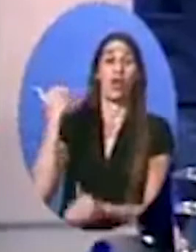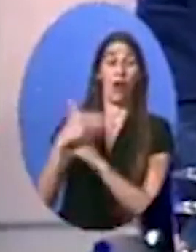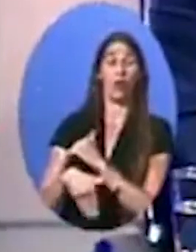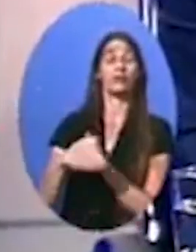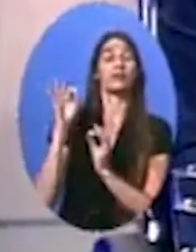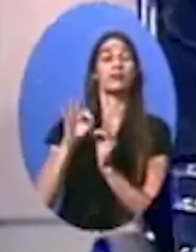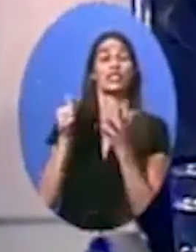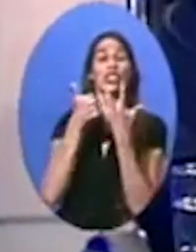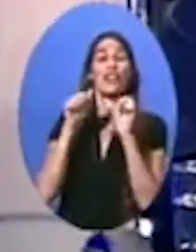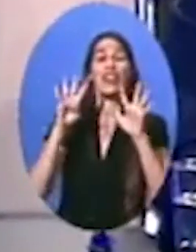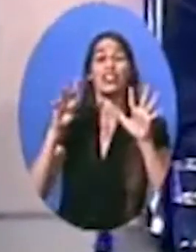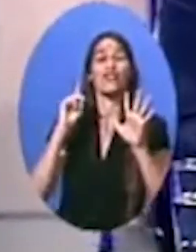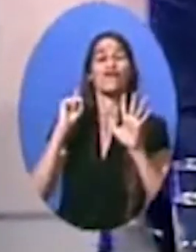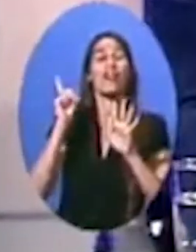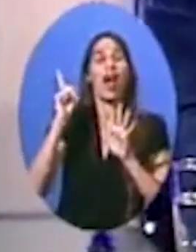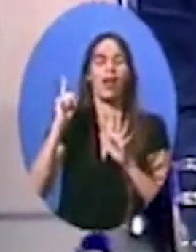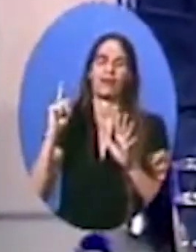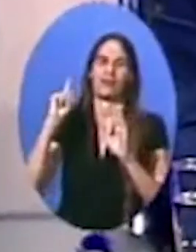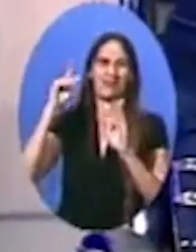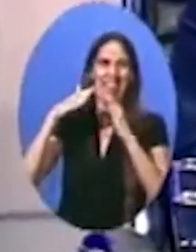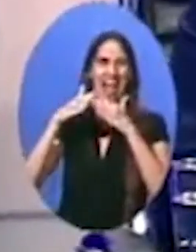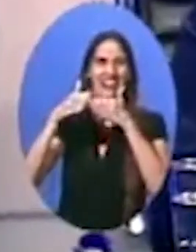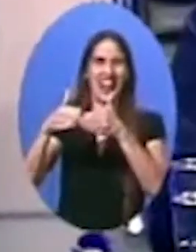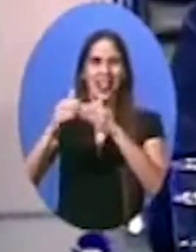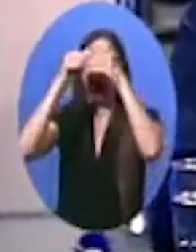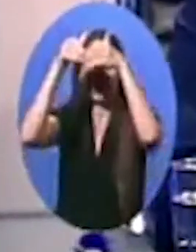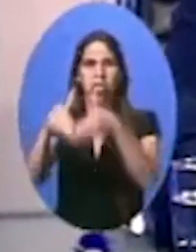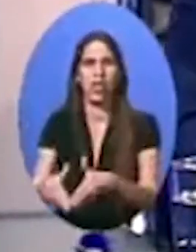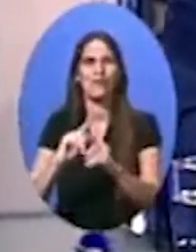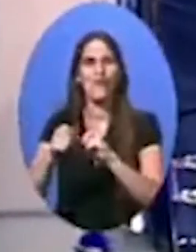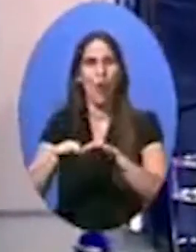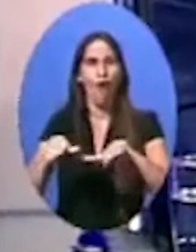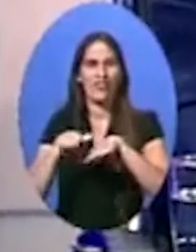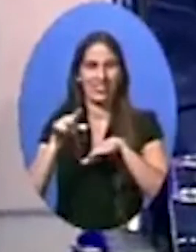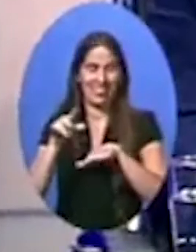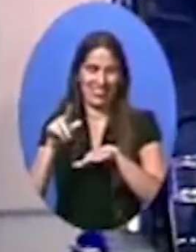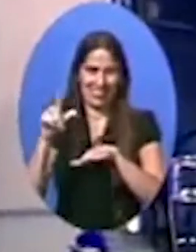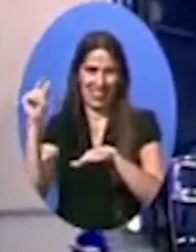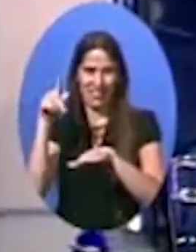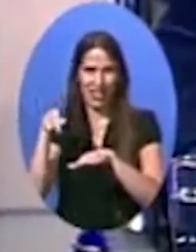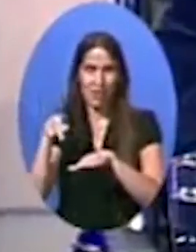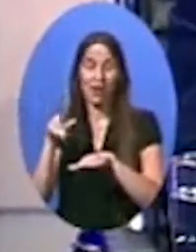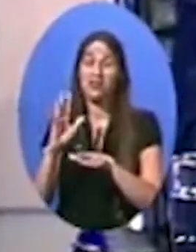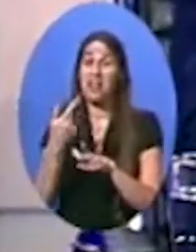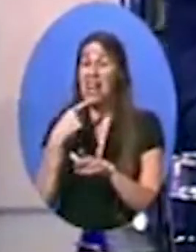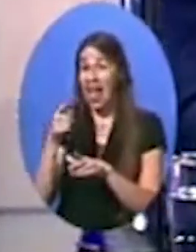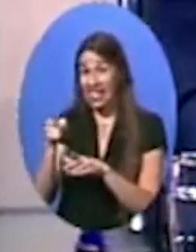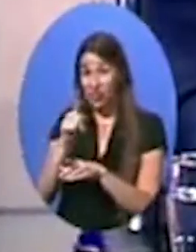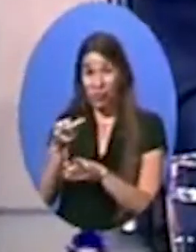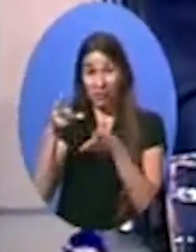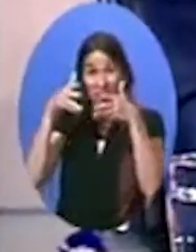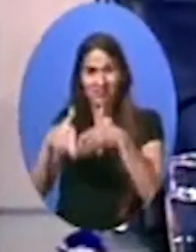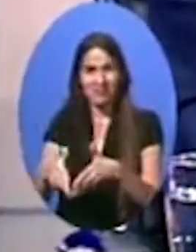צוינו 69 שנה להטבעת אלטלנה מול חוף פרישמן. האם יש להכריז על אנשי האצ"ל כקורבנות לסוג של עלילה? כך